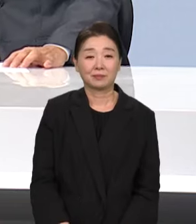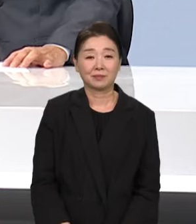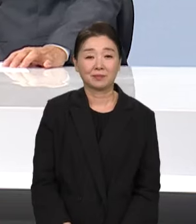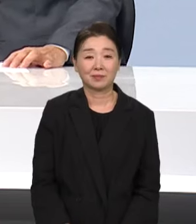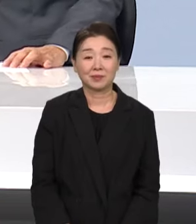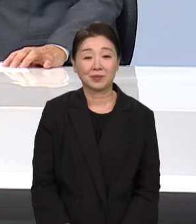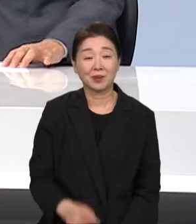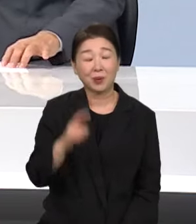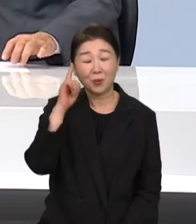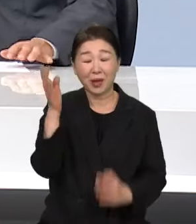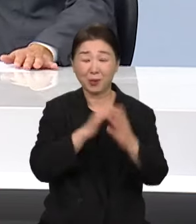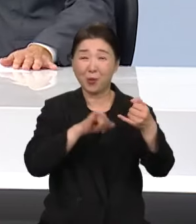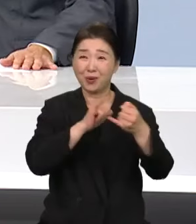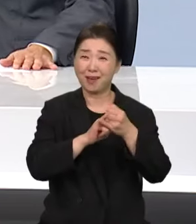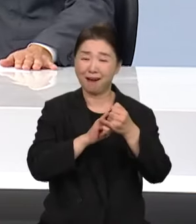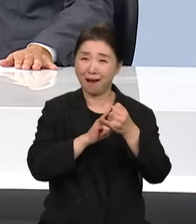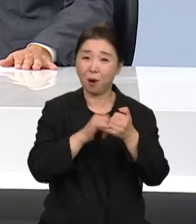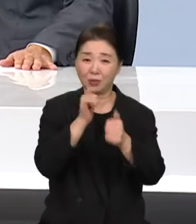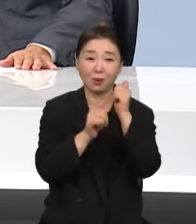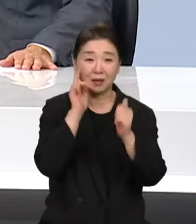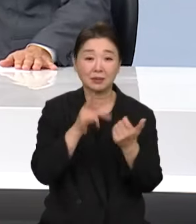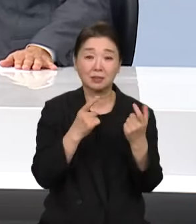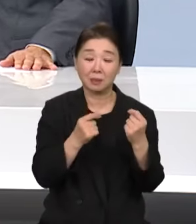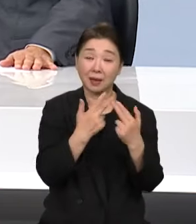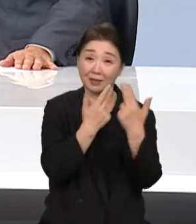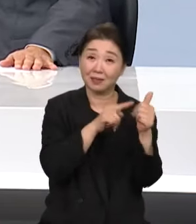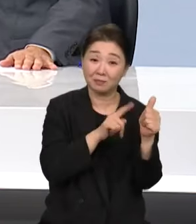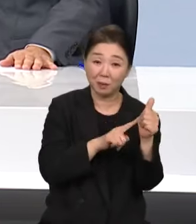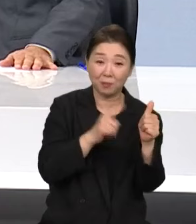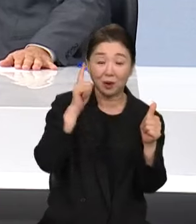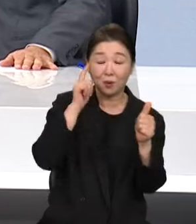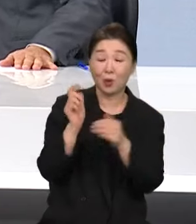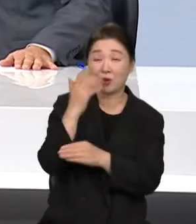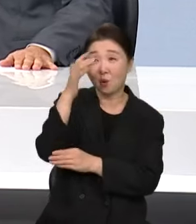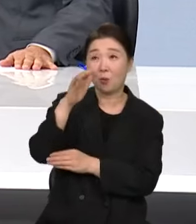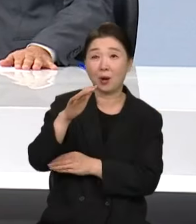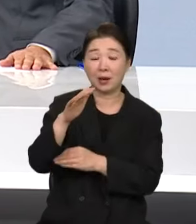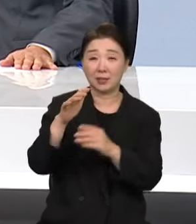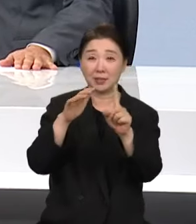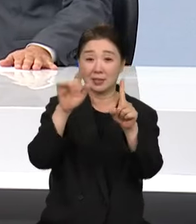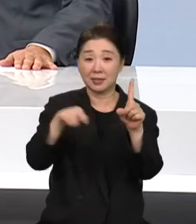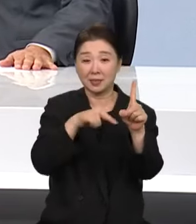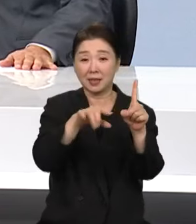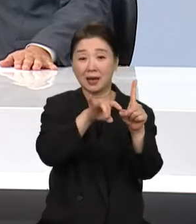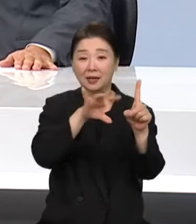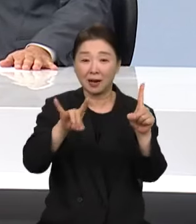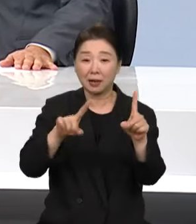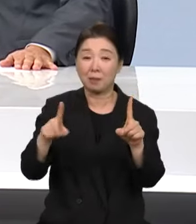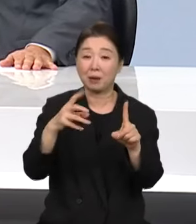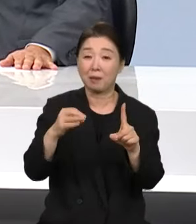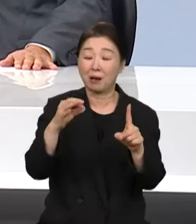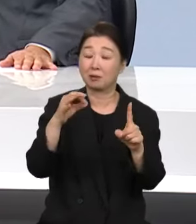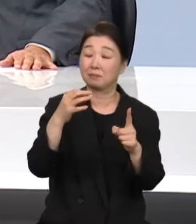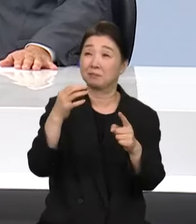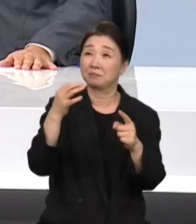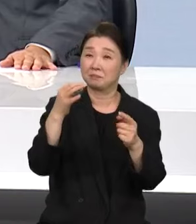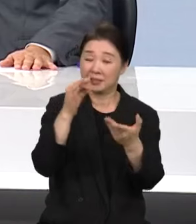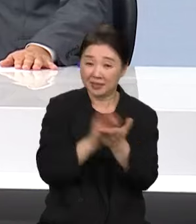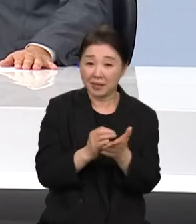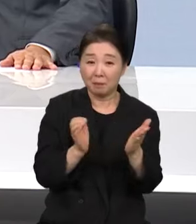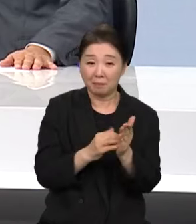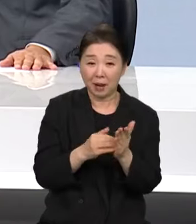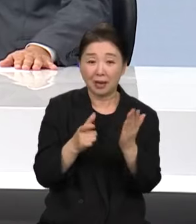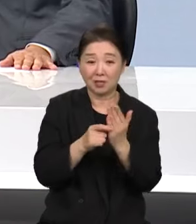경쟁도 치열해지고 있는데요 어제였습니다 이재명 대표가 그 영광의 1인당 예산 중에 약 100만 원 정도를 절감해서 지역 화폐로 지급하겠다